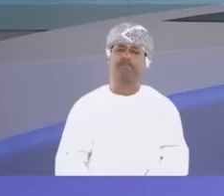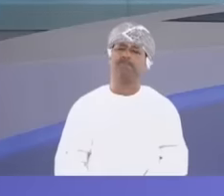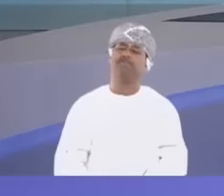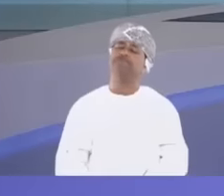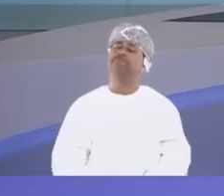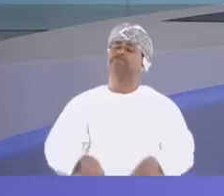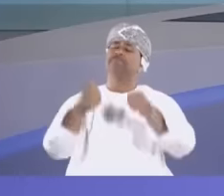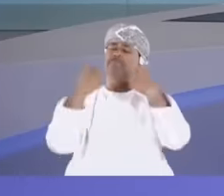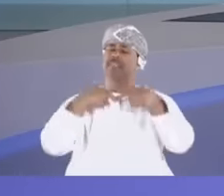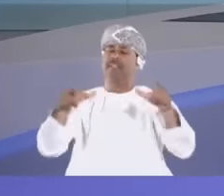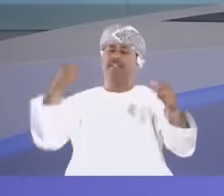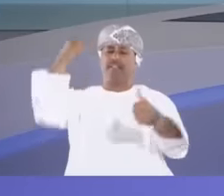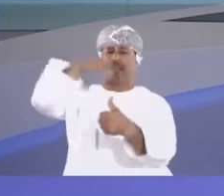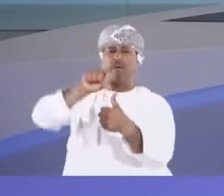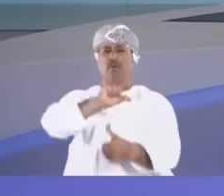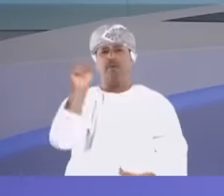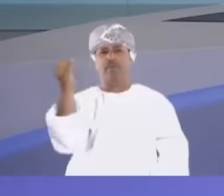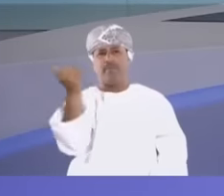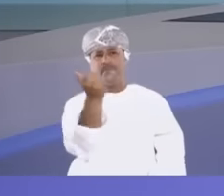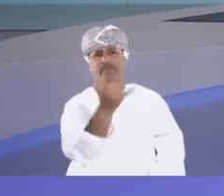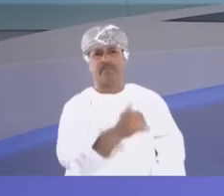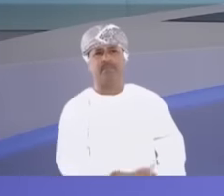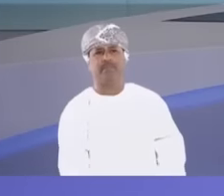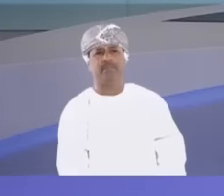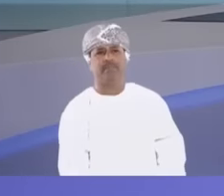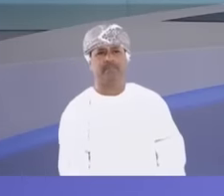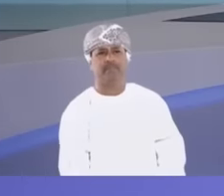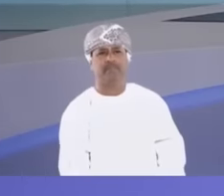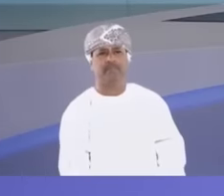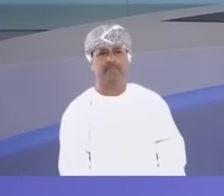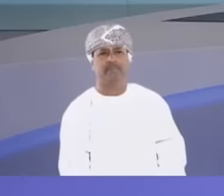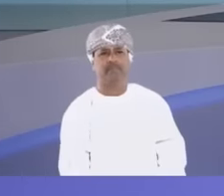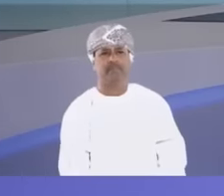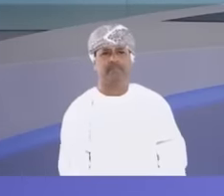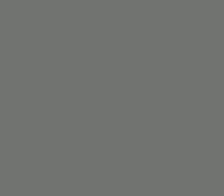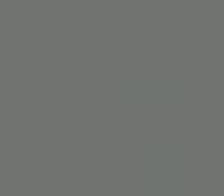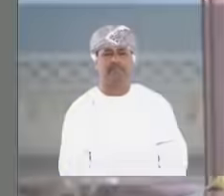في ختام النشرة تذكير بأهم عناوينها.